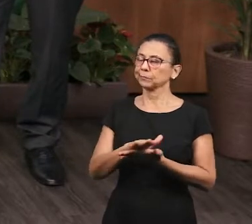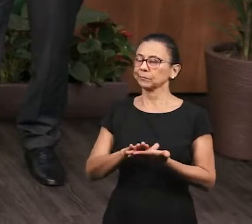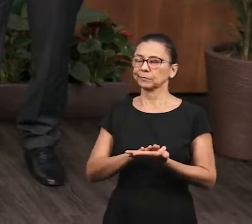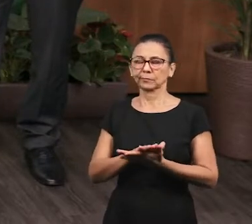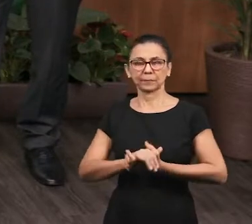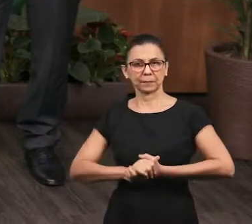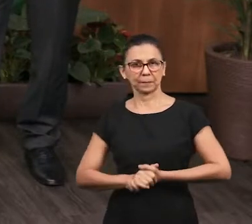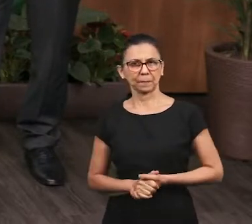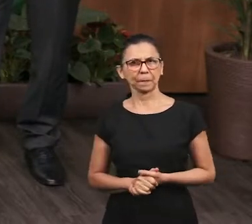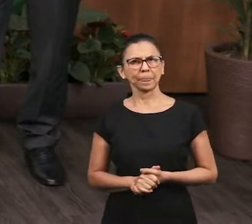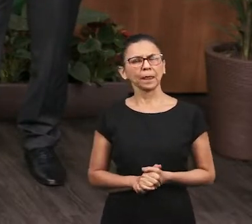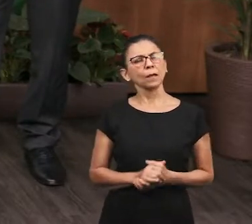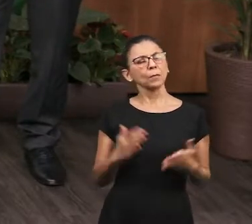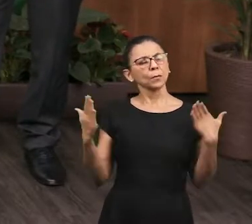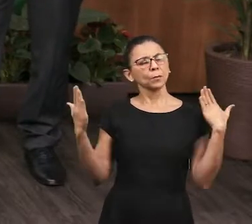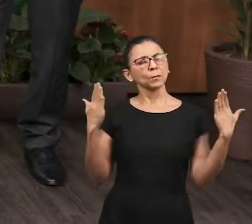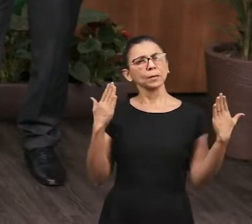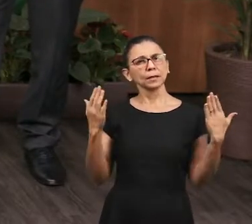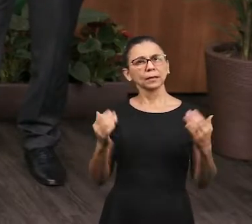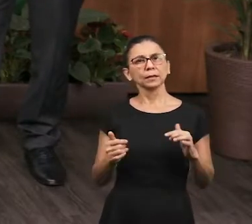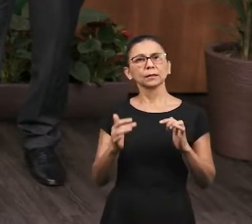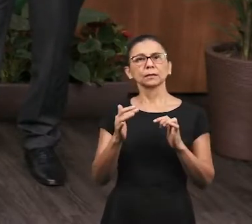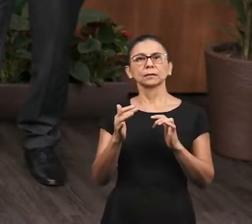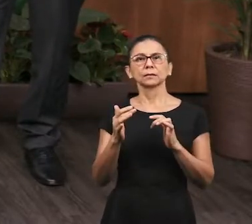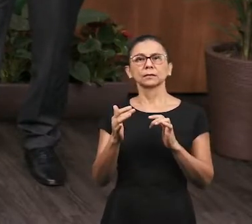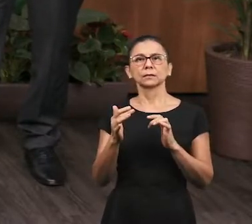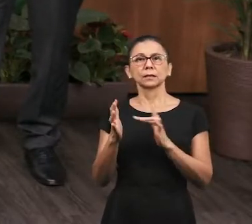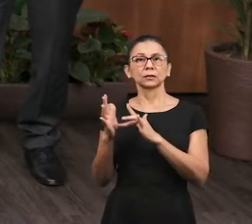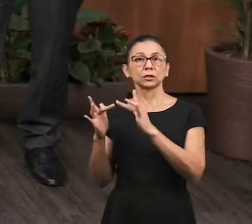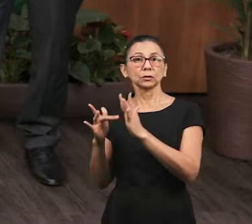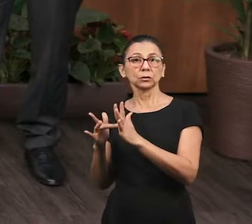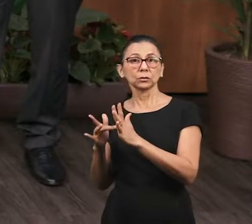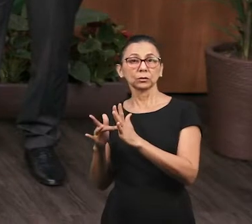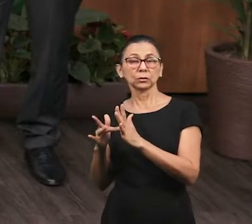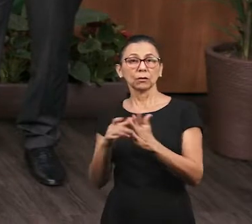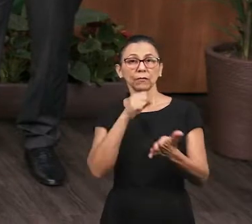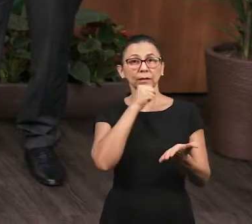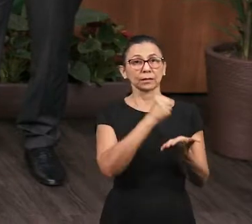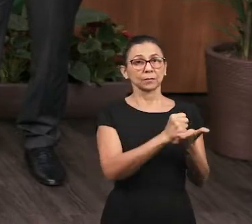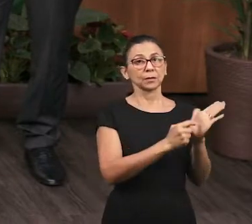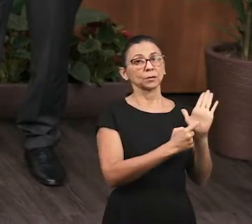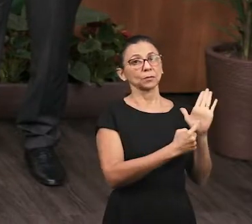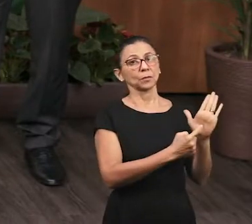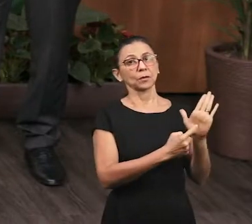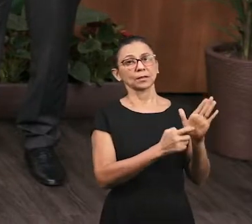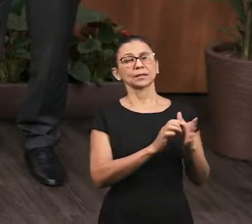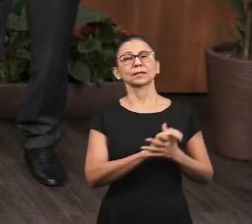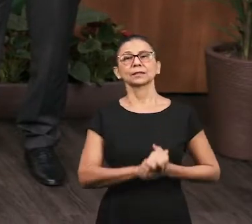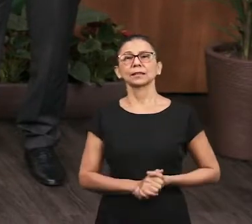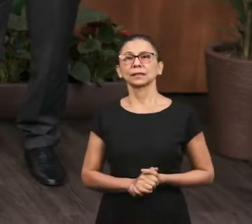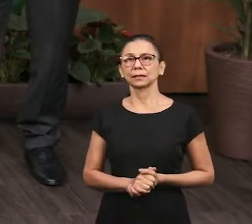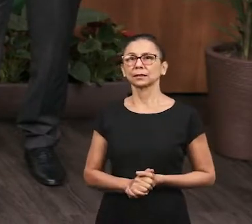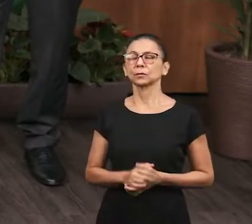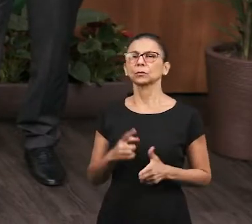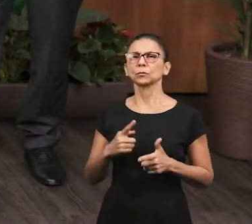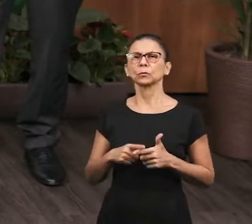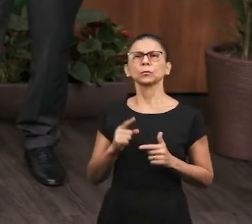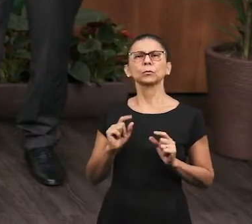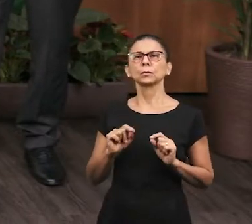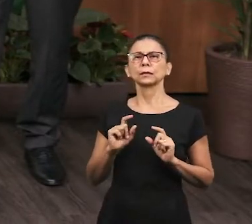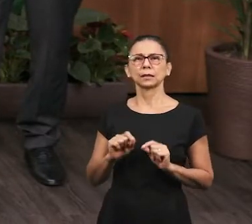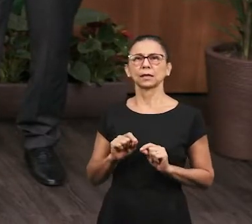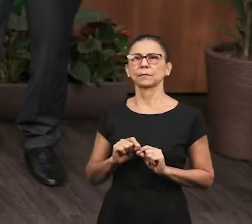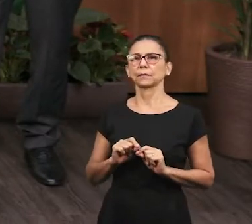Что пророчески говорит об Иисусе в Ветхом Завете. Почему? Потому что Иисус есть хлеб